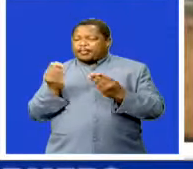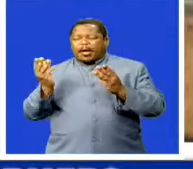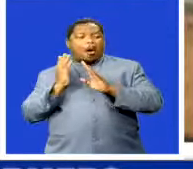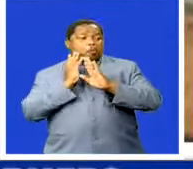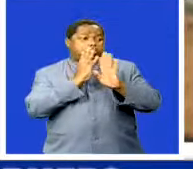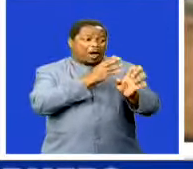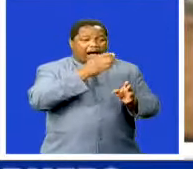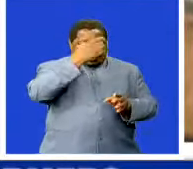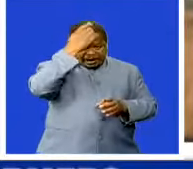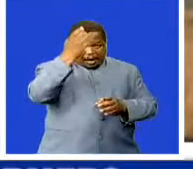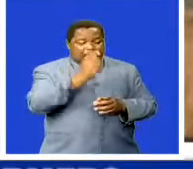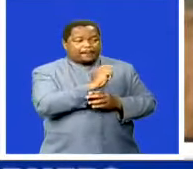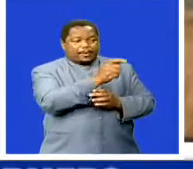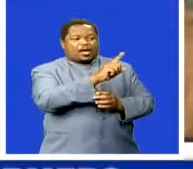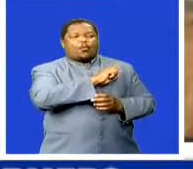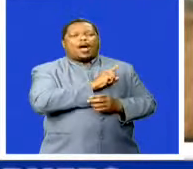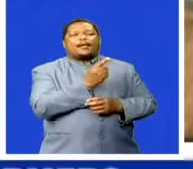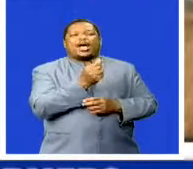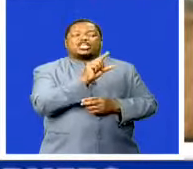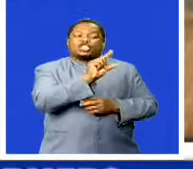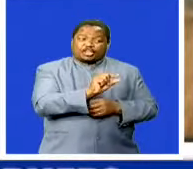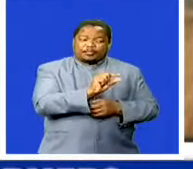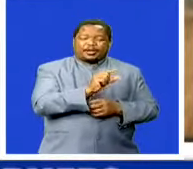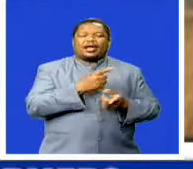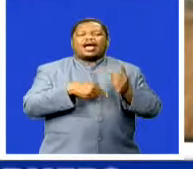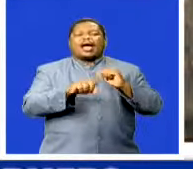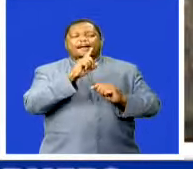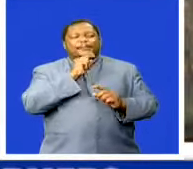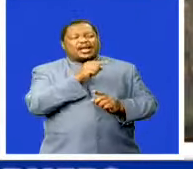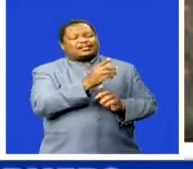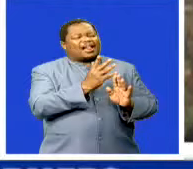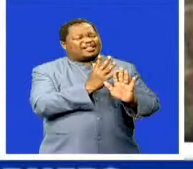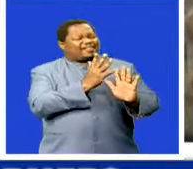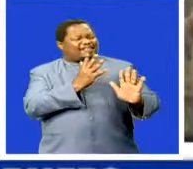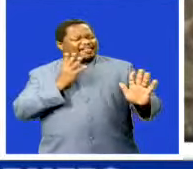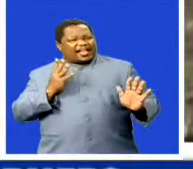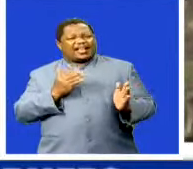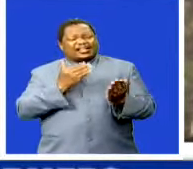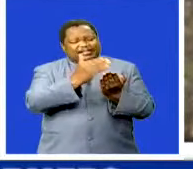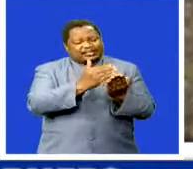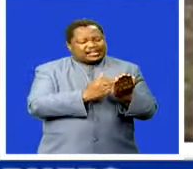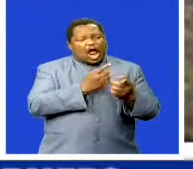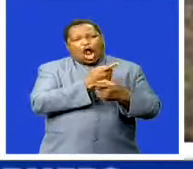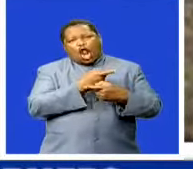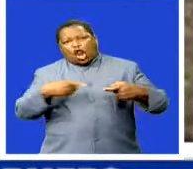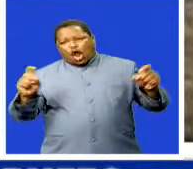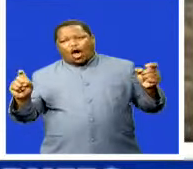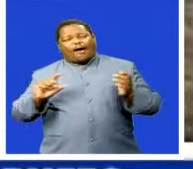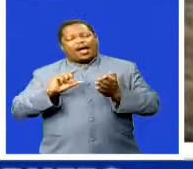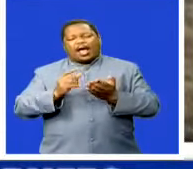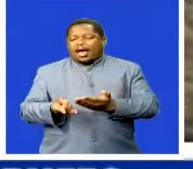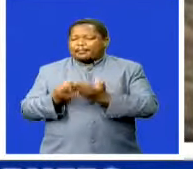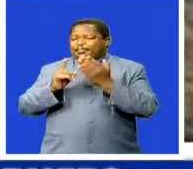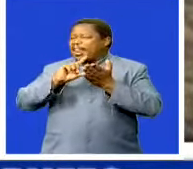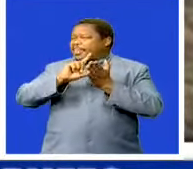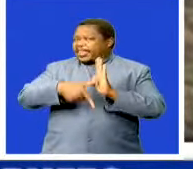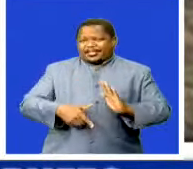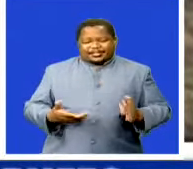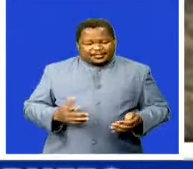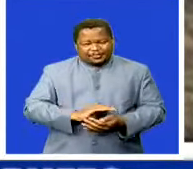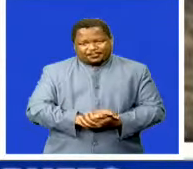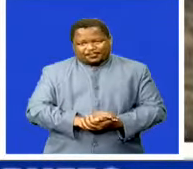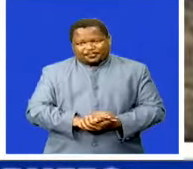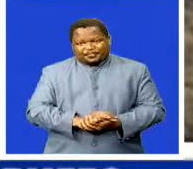kahulumende nakhona ukhanze ukuthi abasenetiseke labalimi bathi kwesola timali tekucasha tigulumba